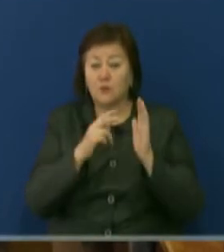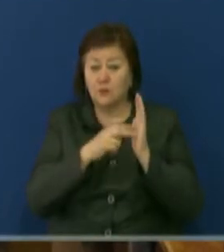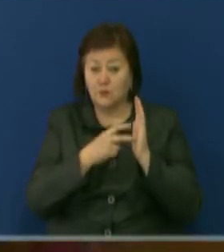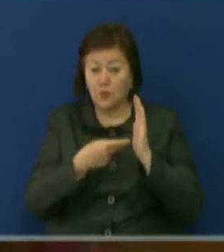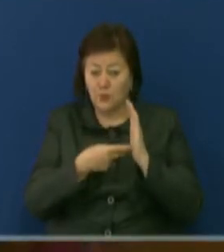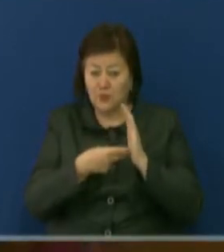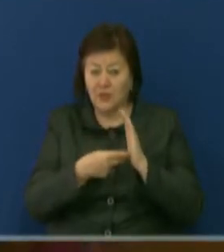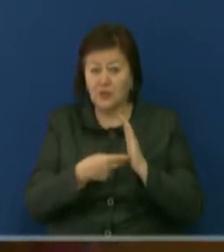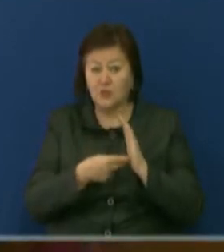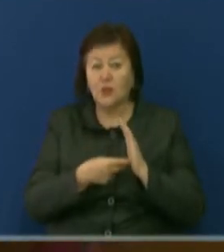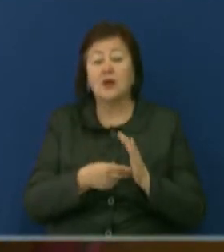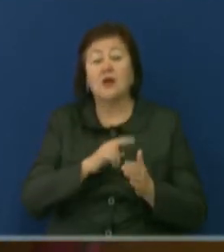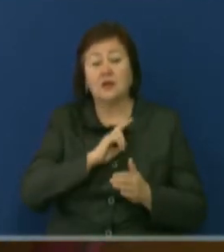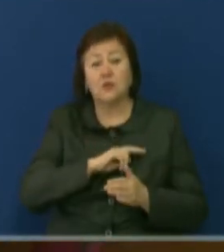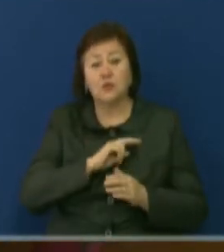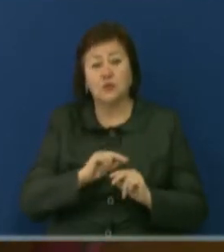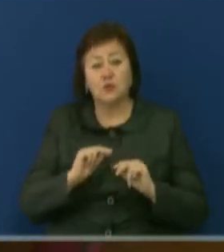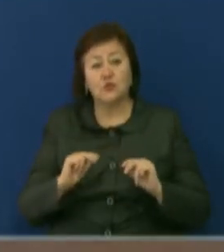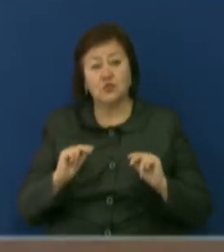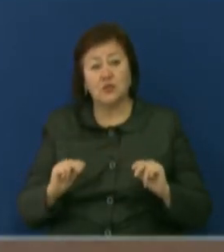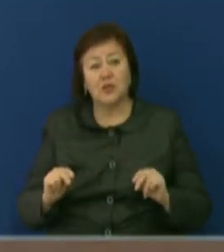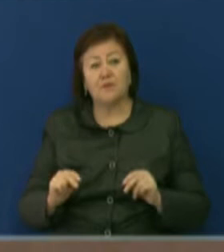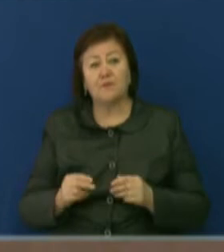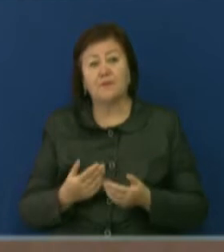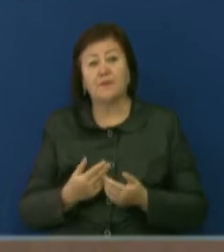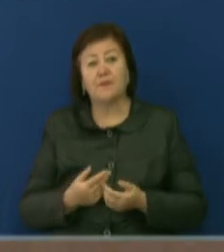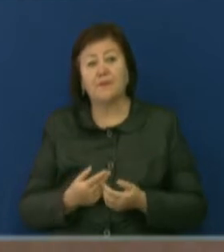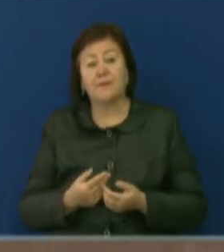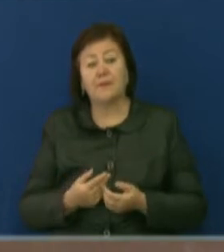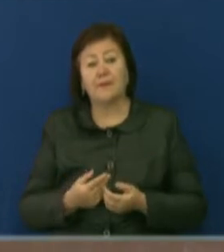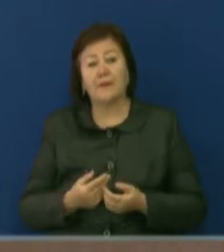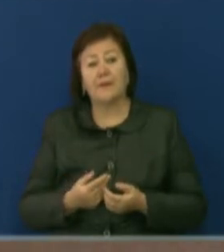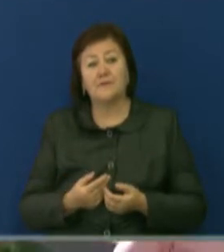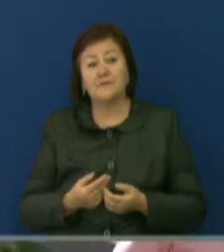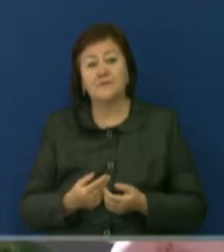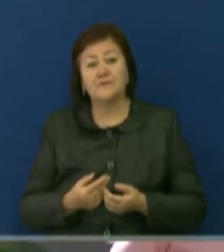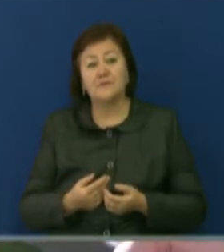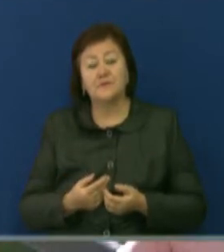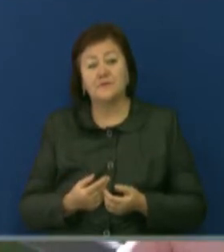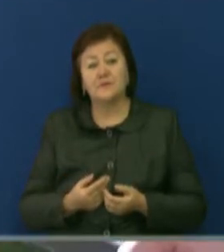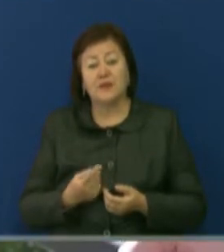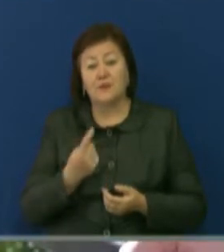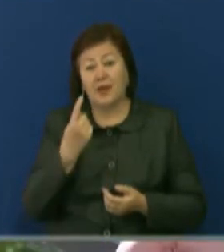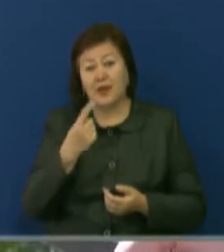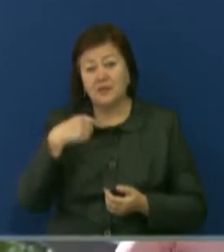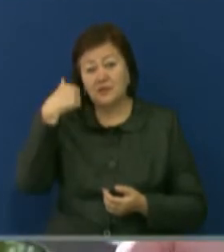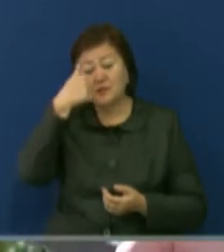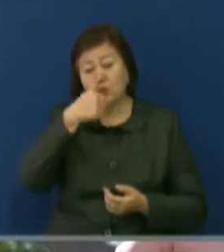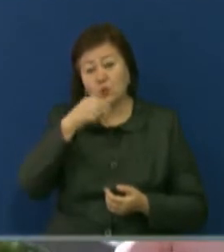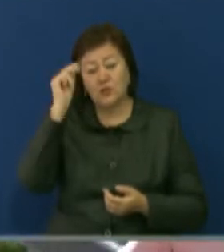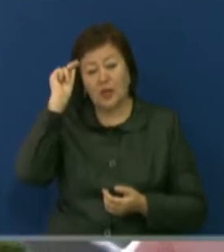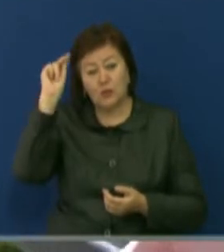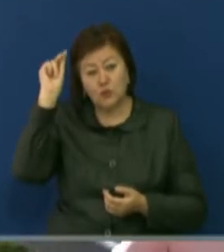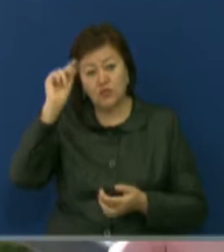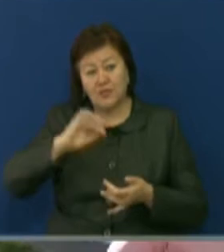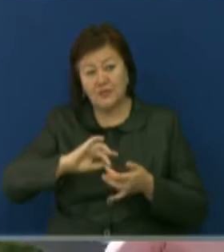қалған оқушылардың қуанышында шек жоқ. Жазғы мектепке жаңа қарқынмен келгендер байқалады. Біз бір жыл бойы қашықтықтан оқып жатырмыз. Қашықтықтан оқыған